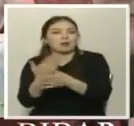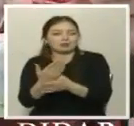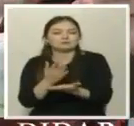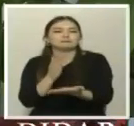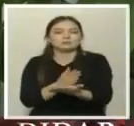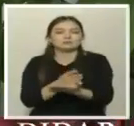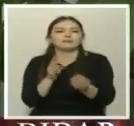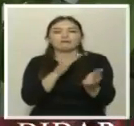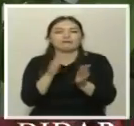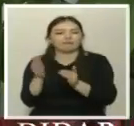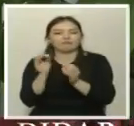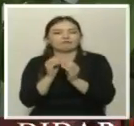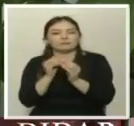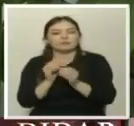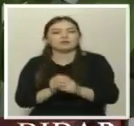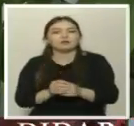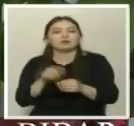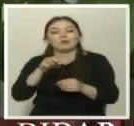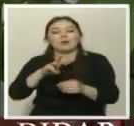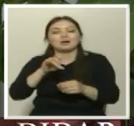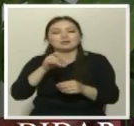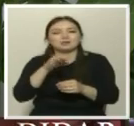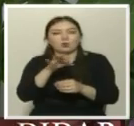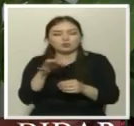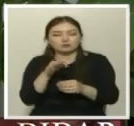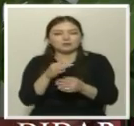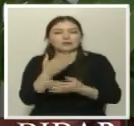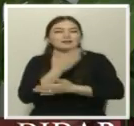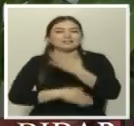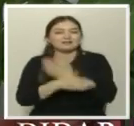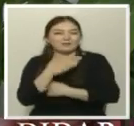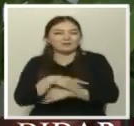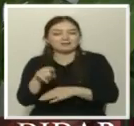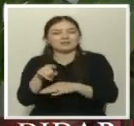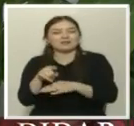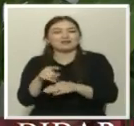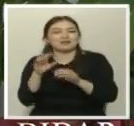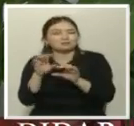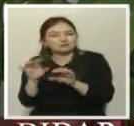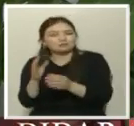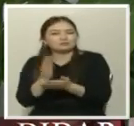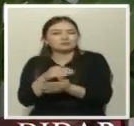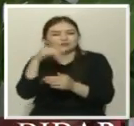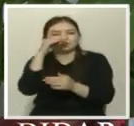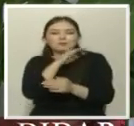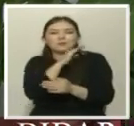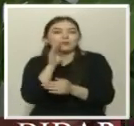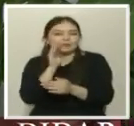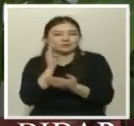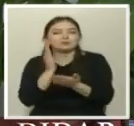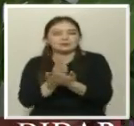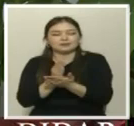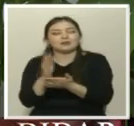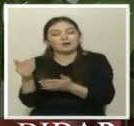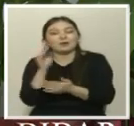рет ерекше бала тәрбиелеп отырған аналарды көңілін көтерсін, көңілі бір аулайық ерекше бала бағып отырып үйде отырған